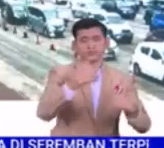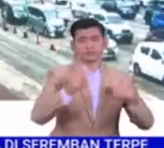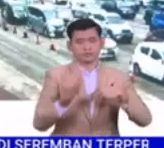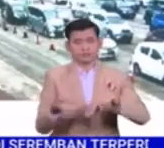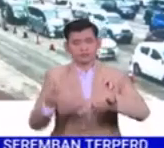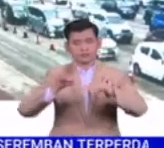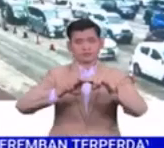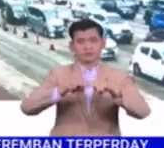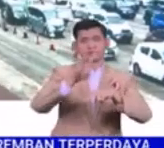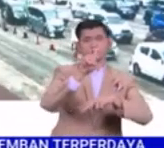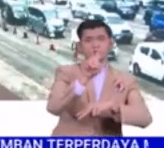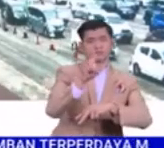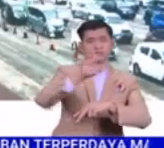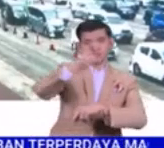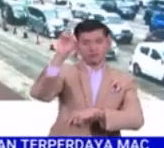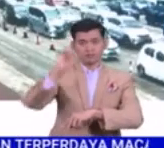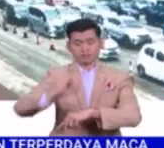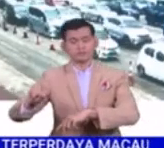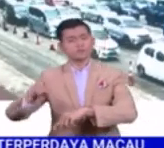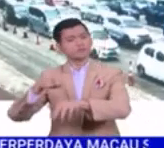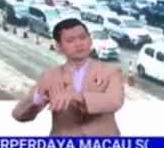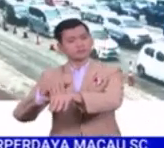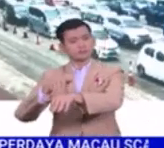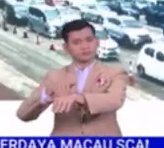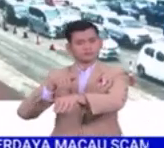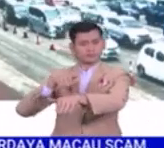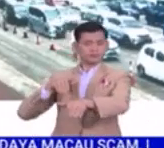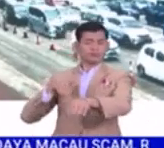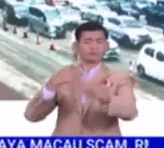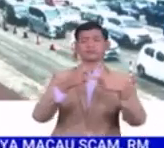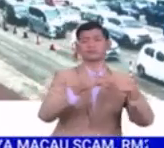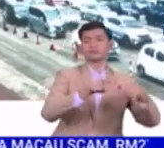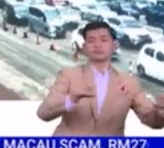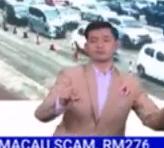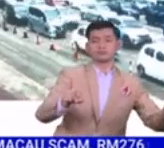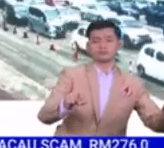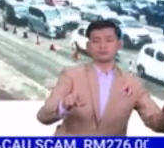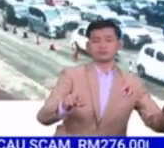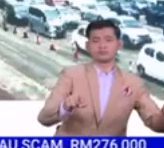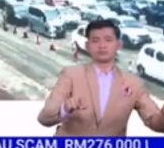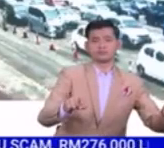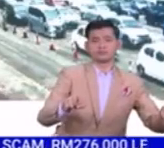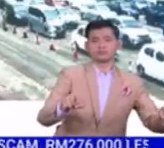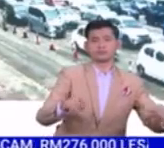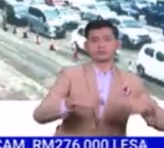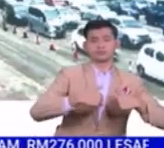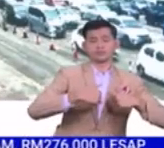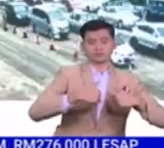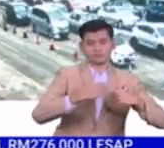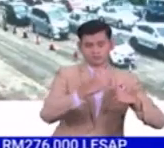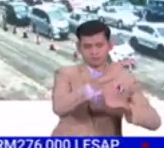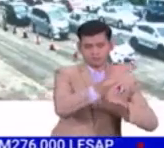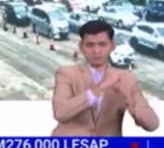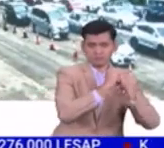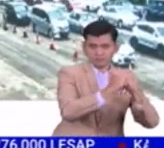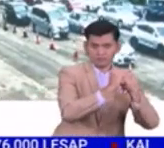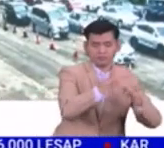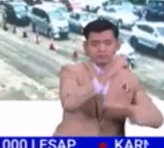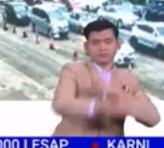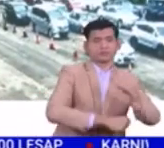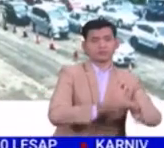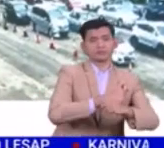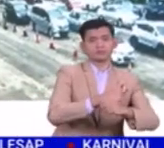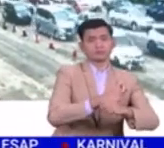sebanyak 20% trafik berbanding dengan cuti Hari Raya Chinese New Year baru ini lah. Dan